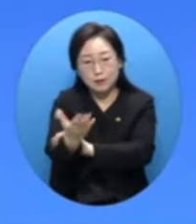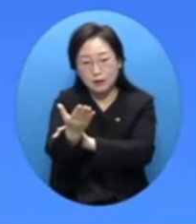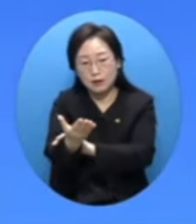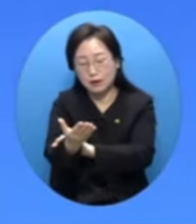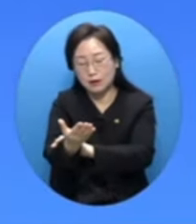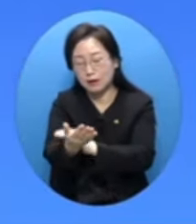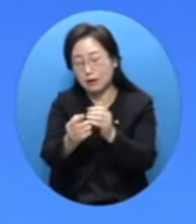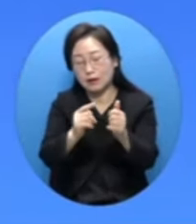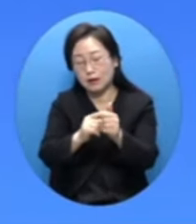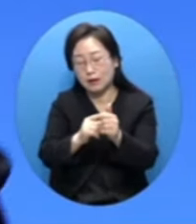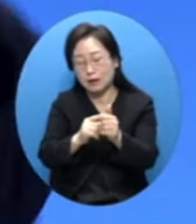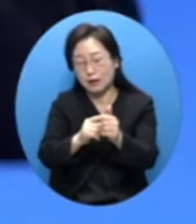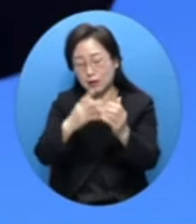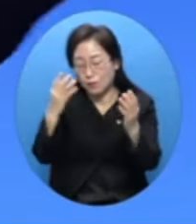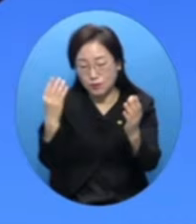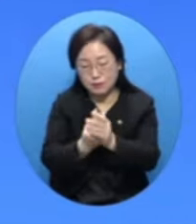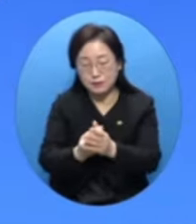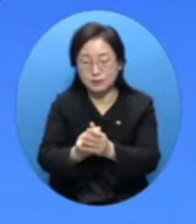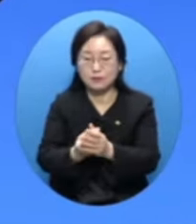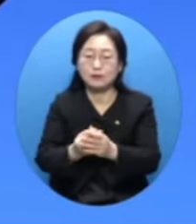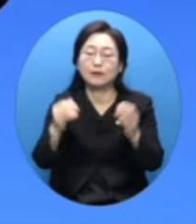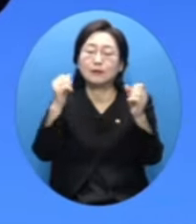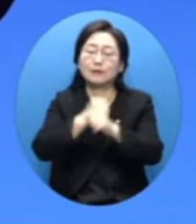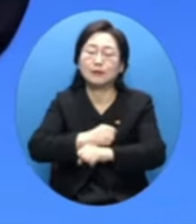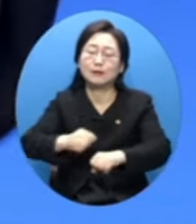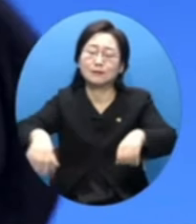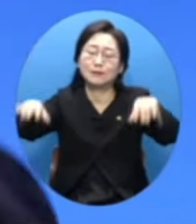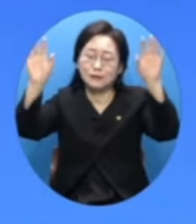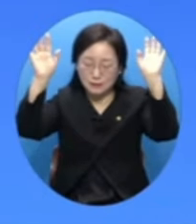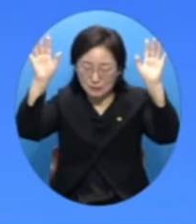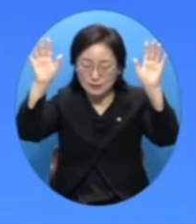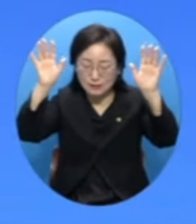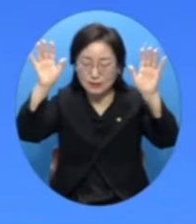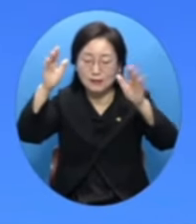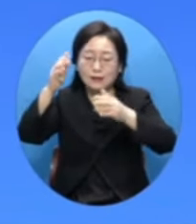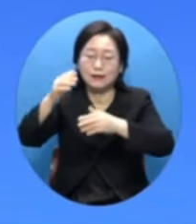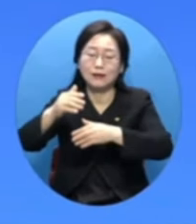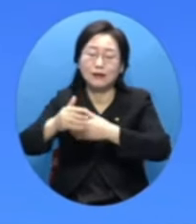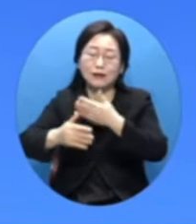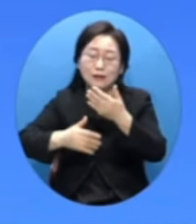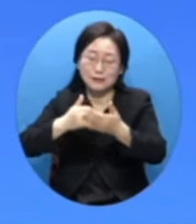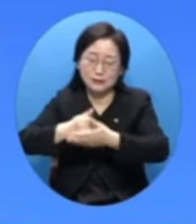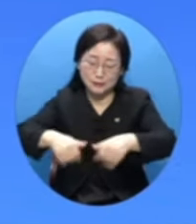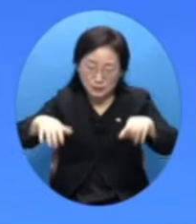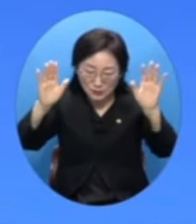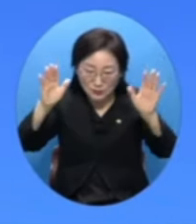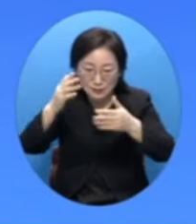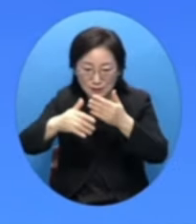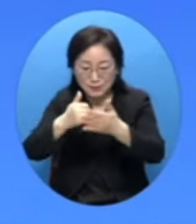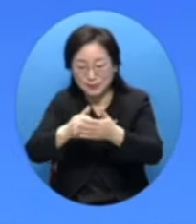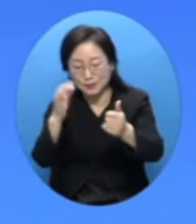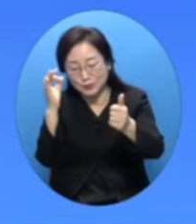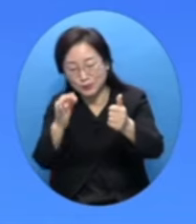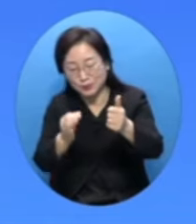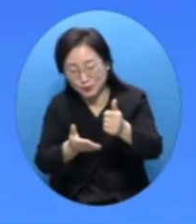다음 그 다음 우리가 천보에 없어 손 들고 갑니다. 손 들고 항복하면 우리를 다시 높여주시는 것입니다.